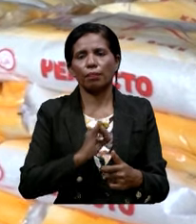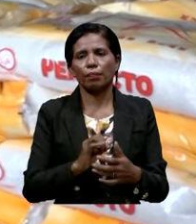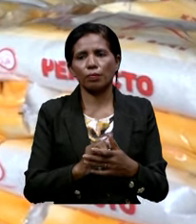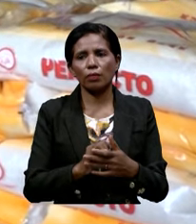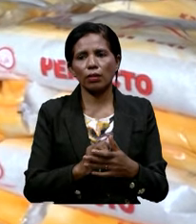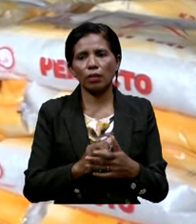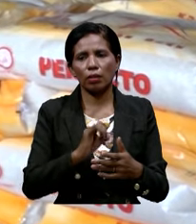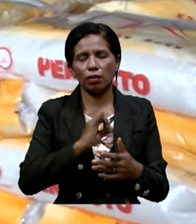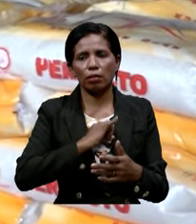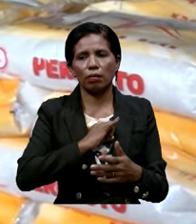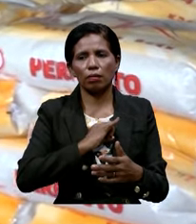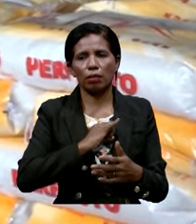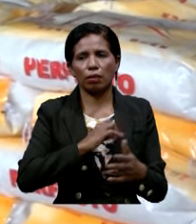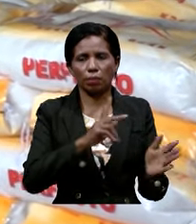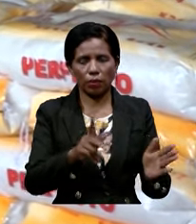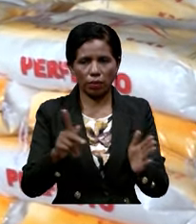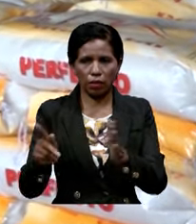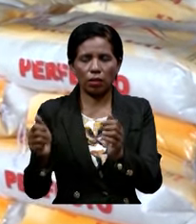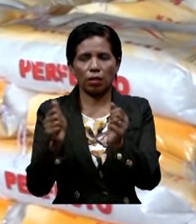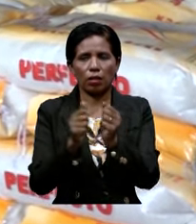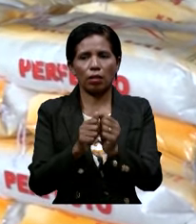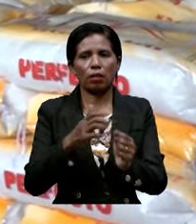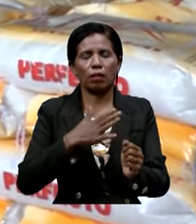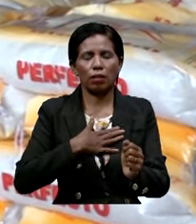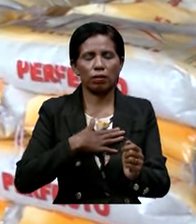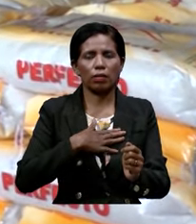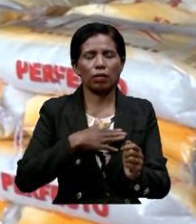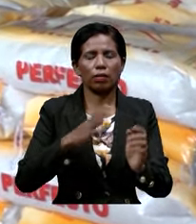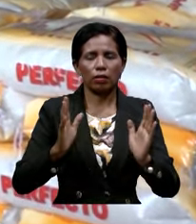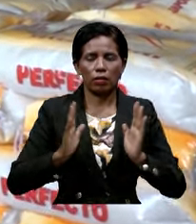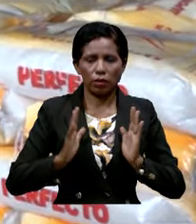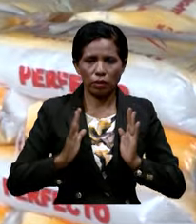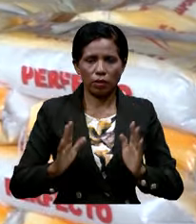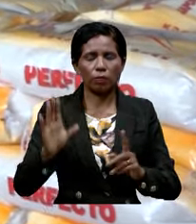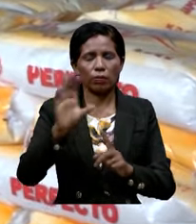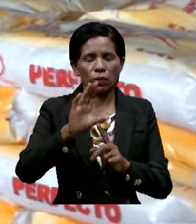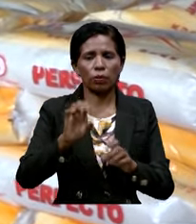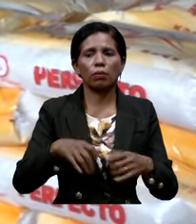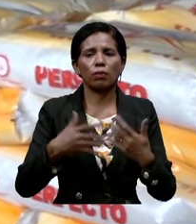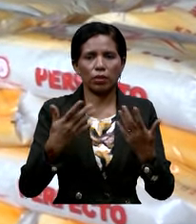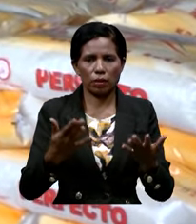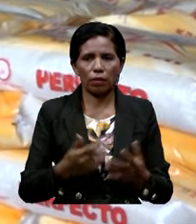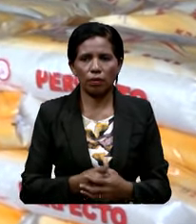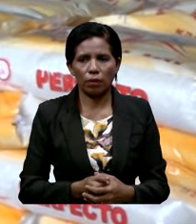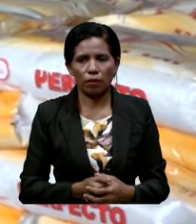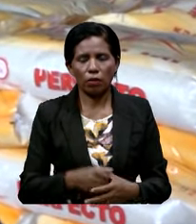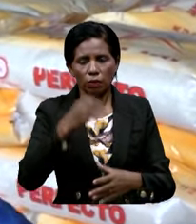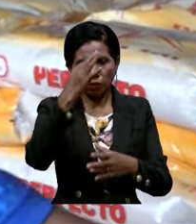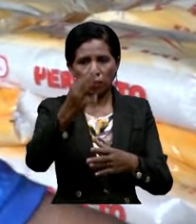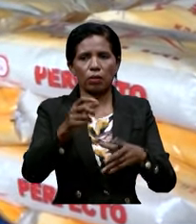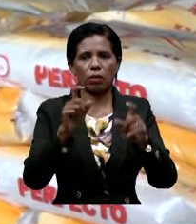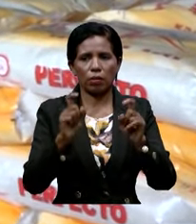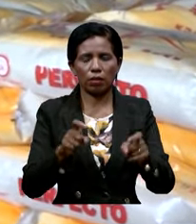agora hause be plano hela ho hanya be patraung hansa hansa mai be ne ba oi ne teser